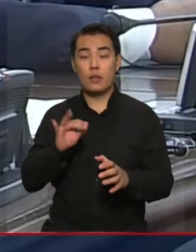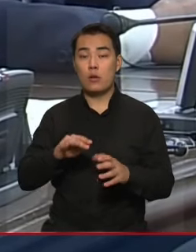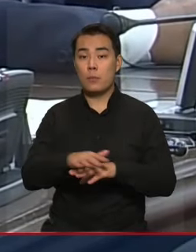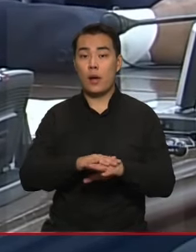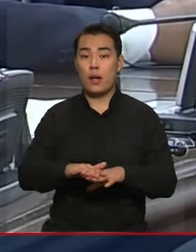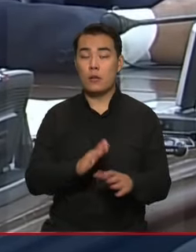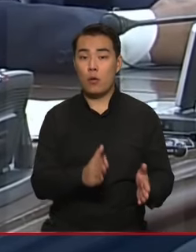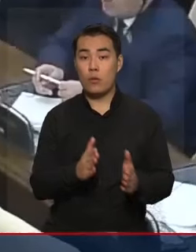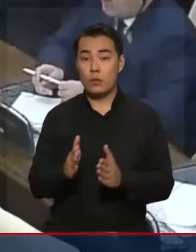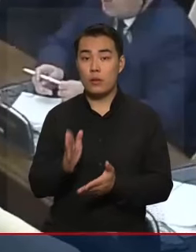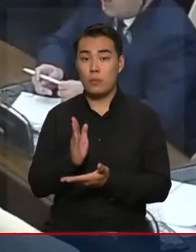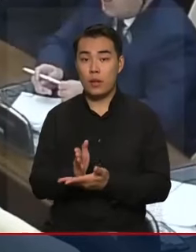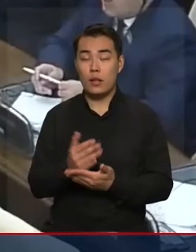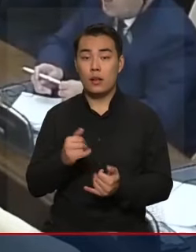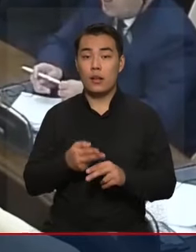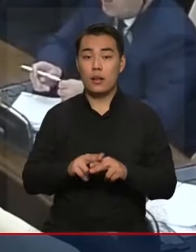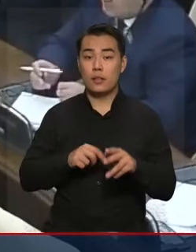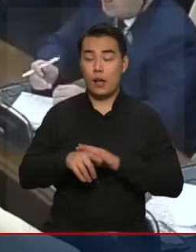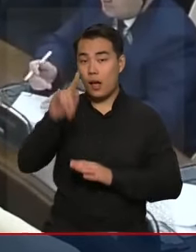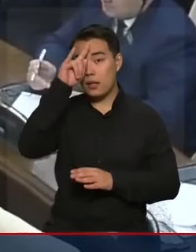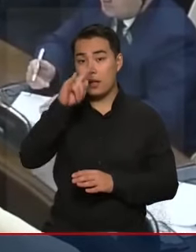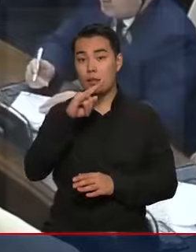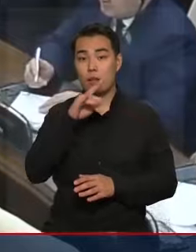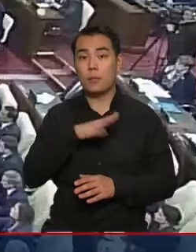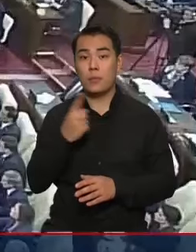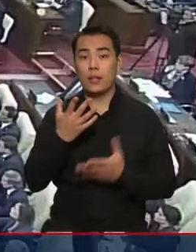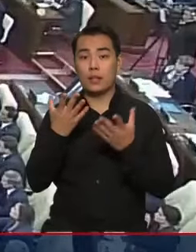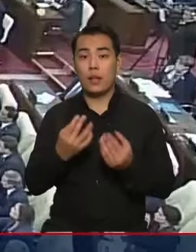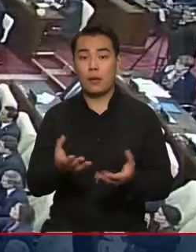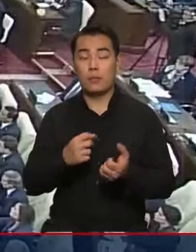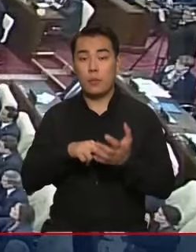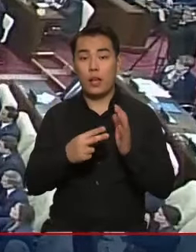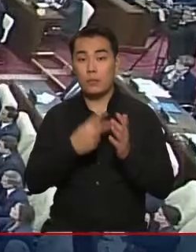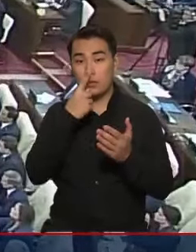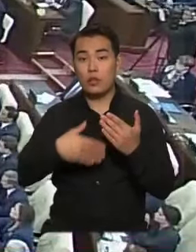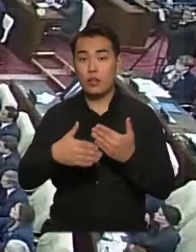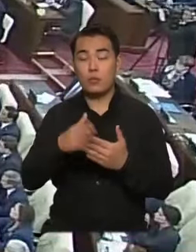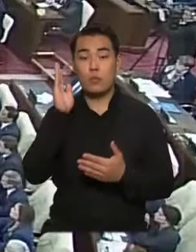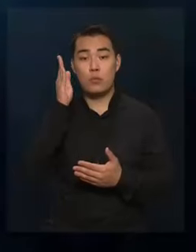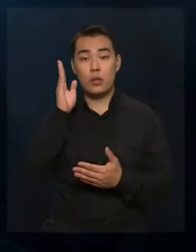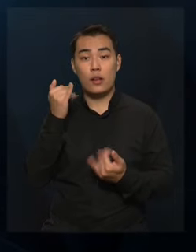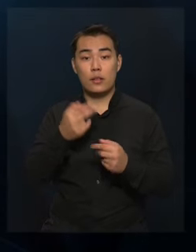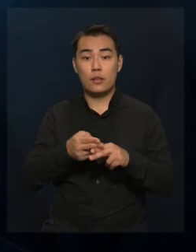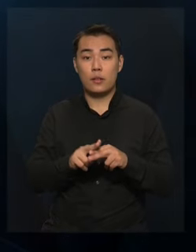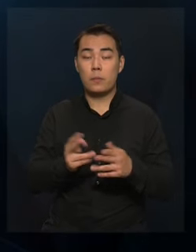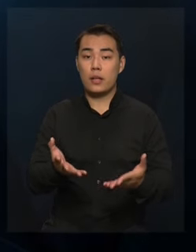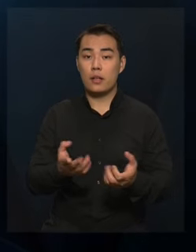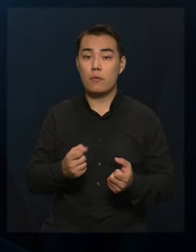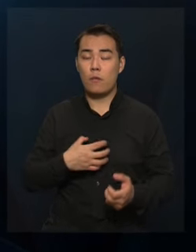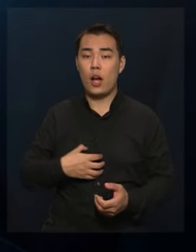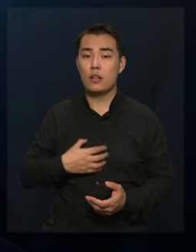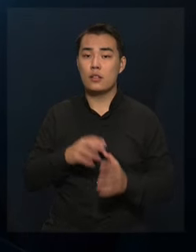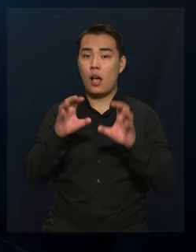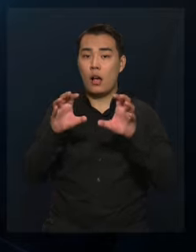обществе. Такой курс развития Казахстана взял президент Токаев с первых дней. Планы на ближайшее будущее закреплены принятием важных законов.